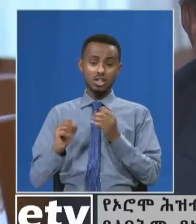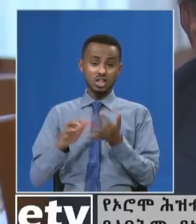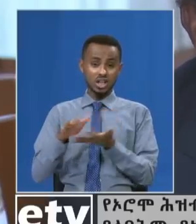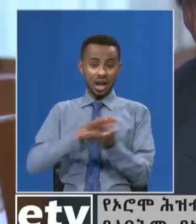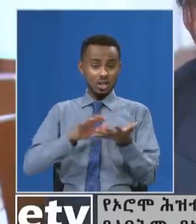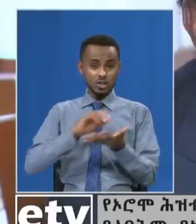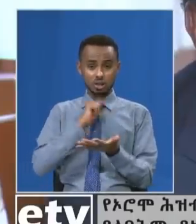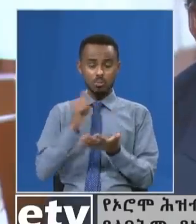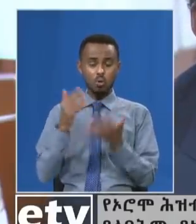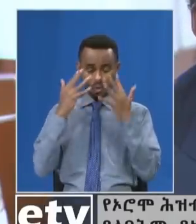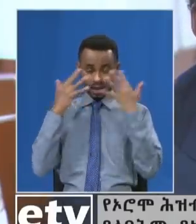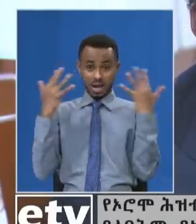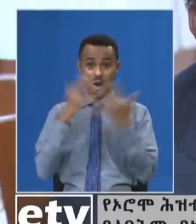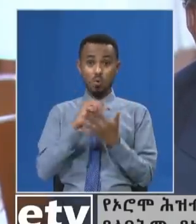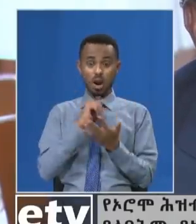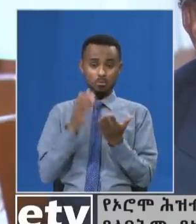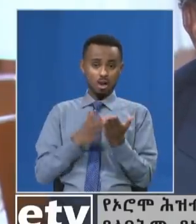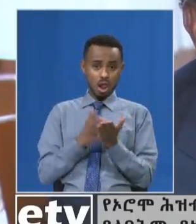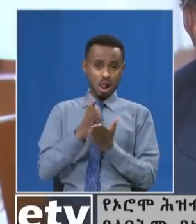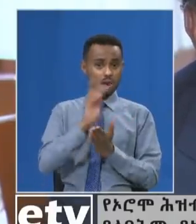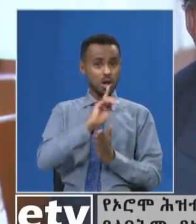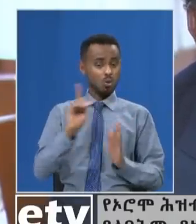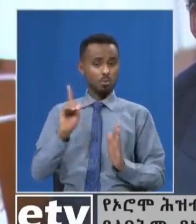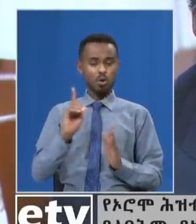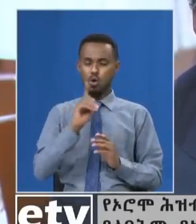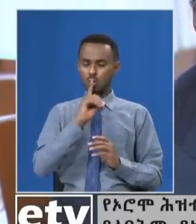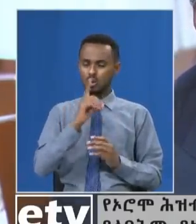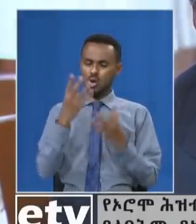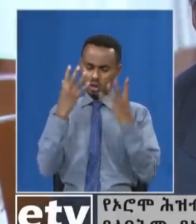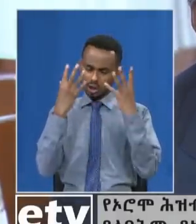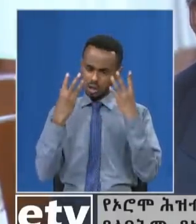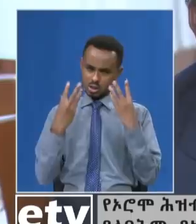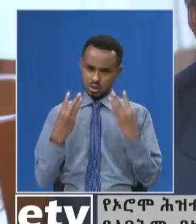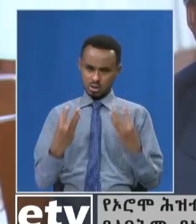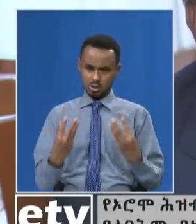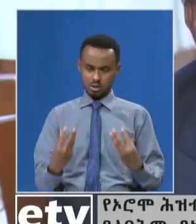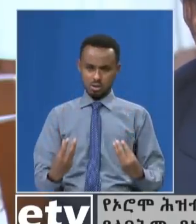እንዳይሸበሩ ወይንም እንዳይወናበዱ እውነታውን ቀስ ብለው